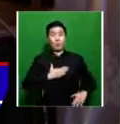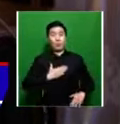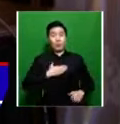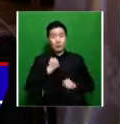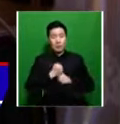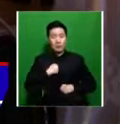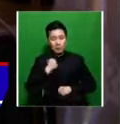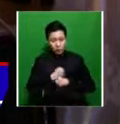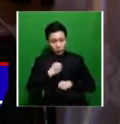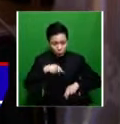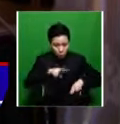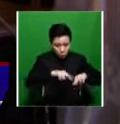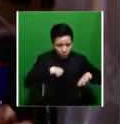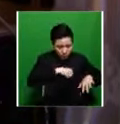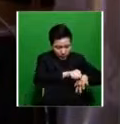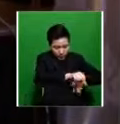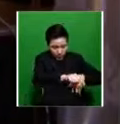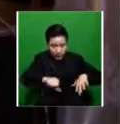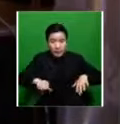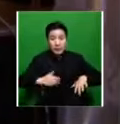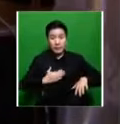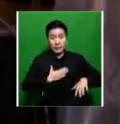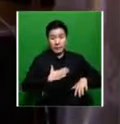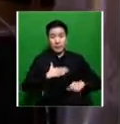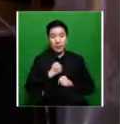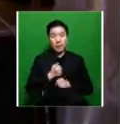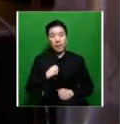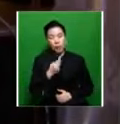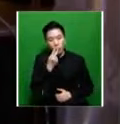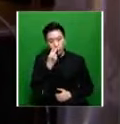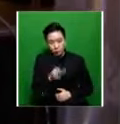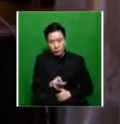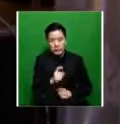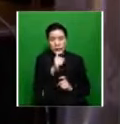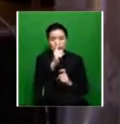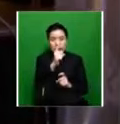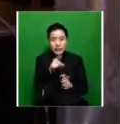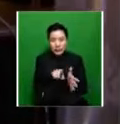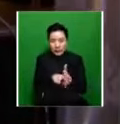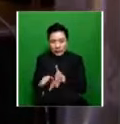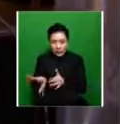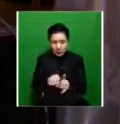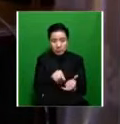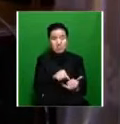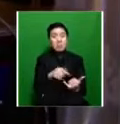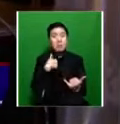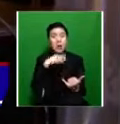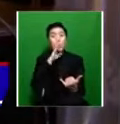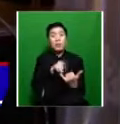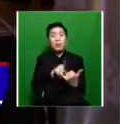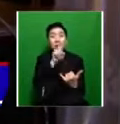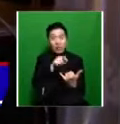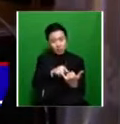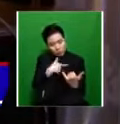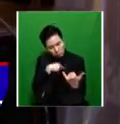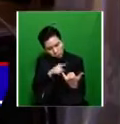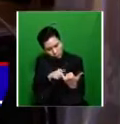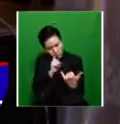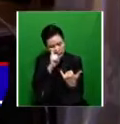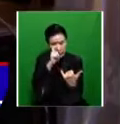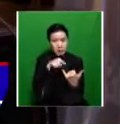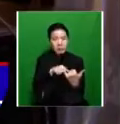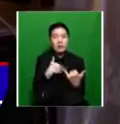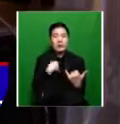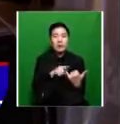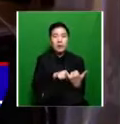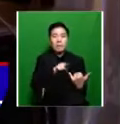ดูแลเคสเหล่านี้เองปกติเนี่ยเราจะดูเลยว่ามีความเสี่ยงของโรคติดต่อหรือเปล่าถ้ามีความเสี่ยงของโรคติดต่อเนี่ยเราจะมีประส